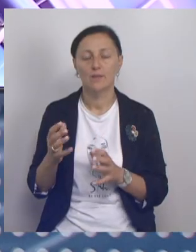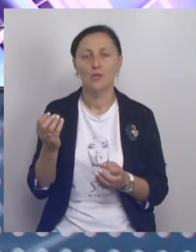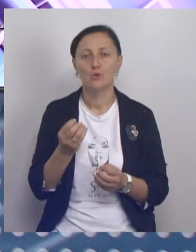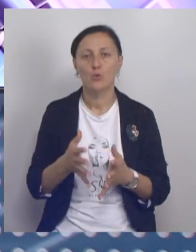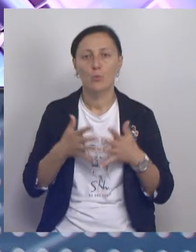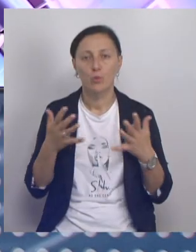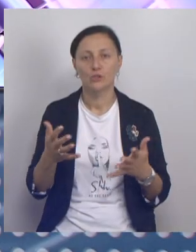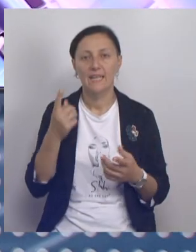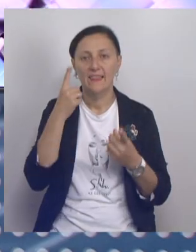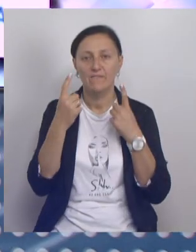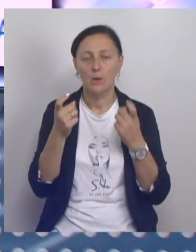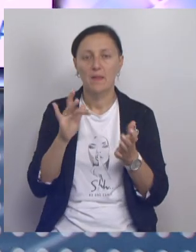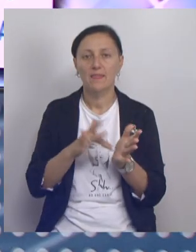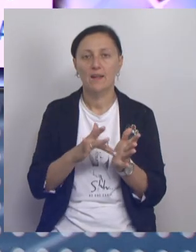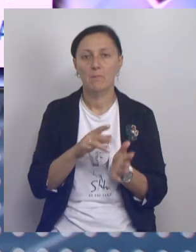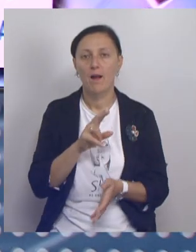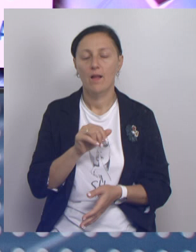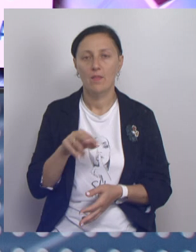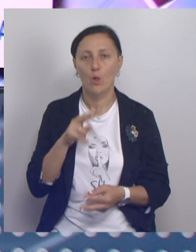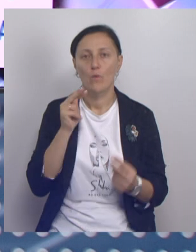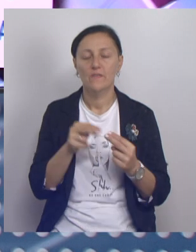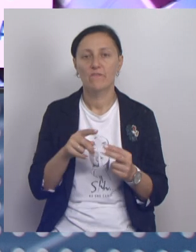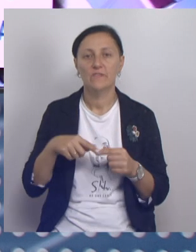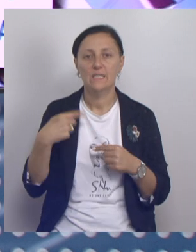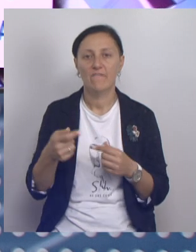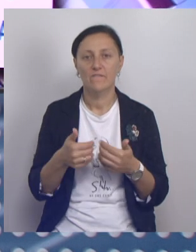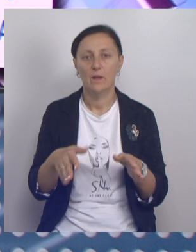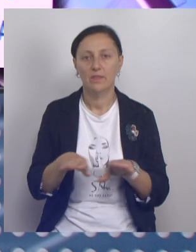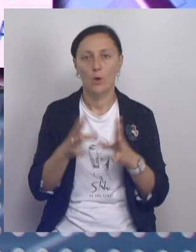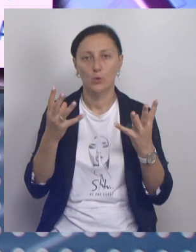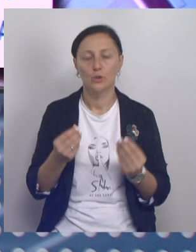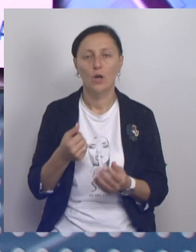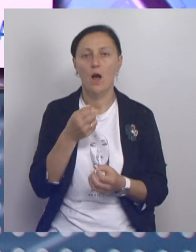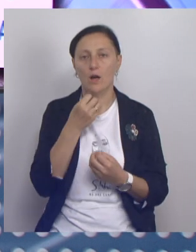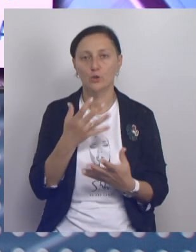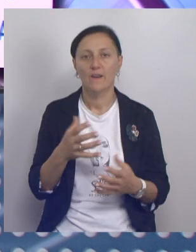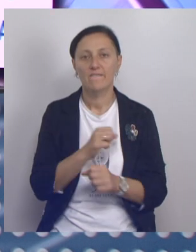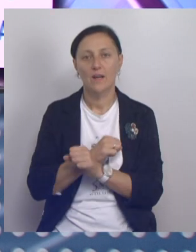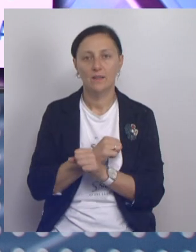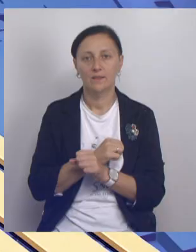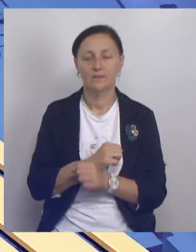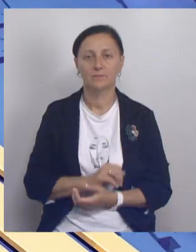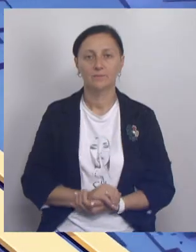Еще больше информации в нашем телеграм-канале. Увидимся в следующих выпусках «Такого дня». Хороших вам выходных!